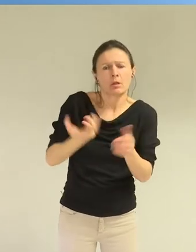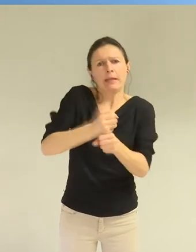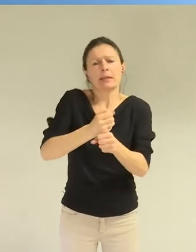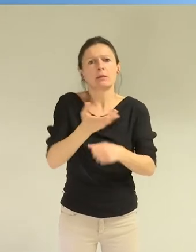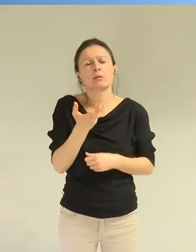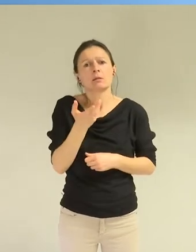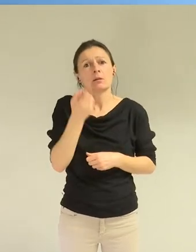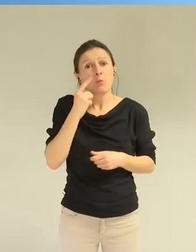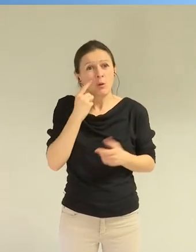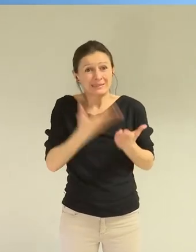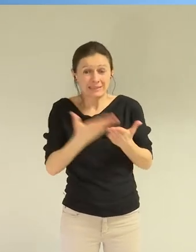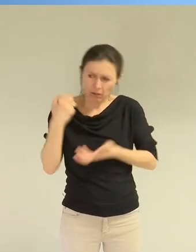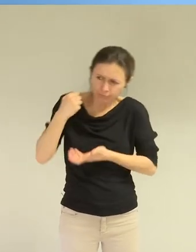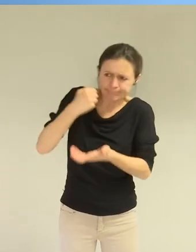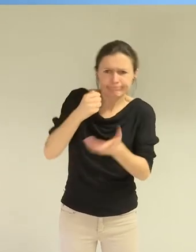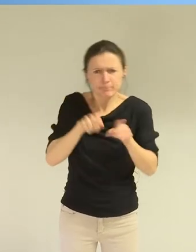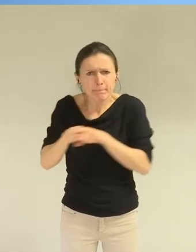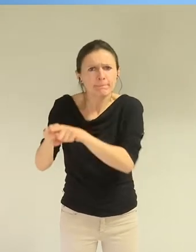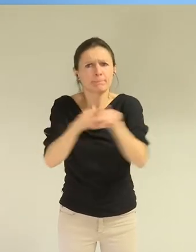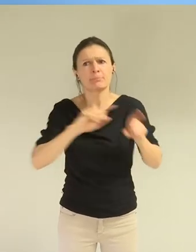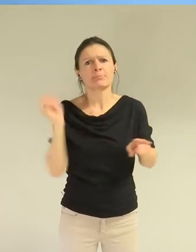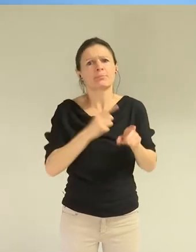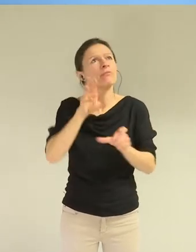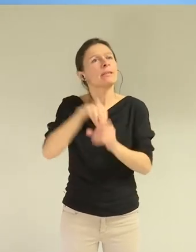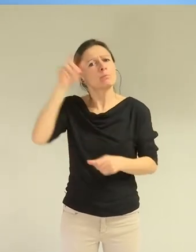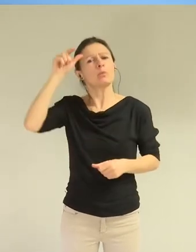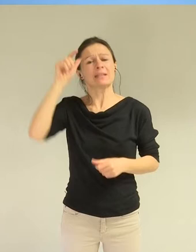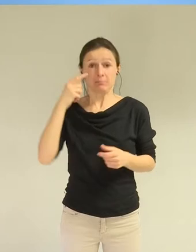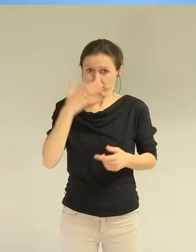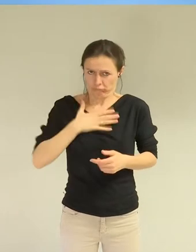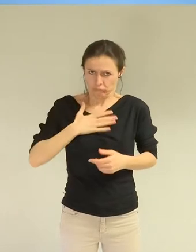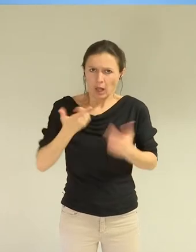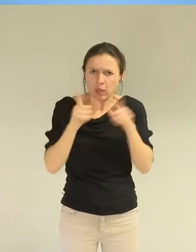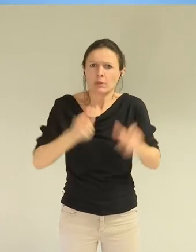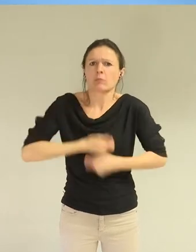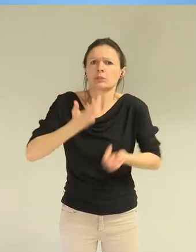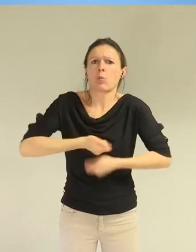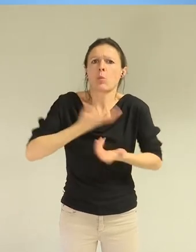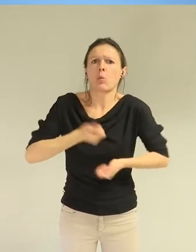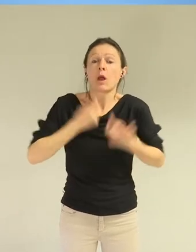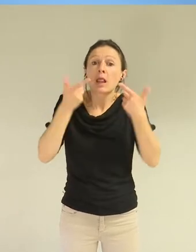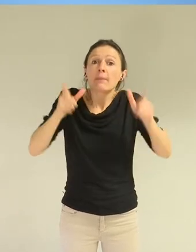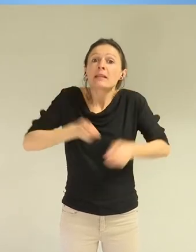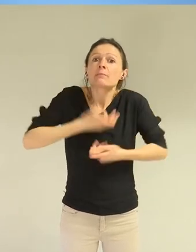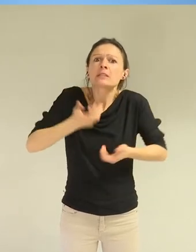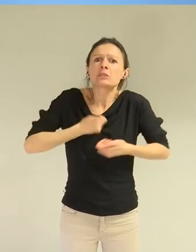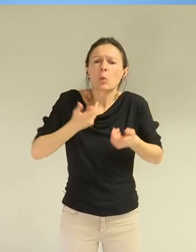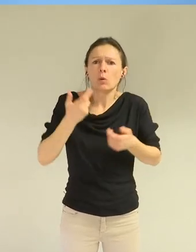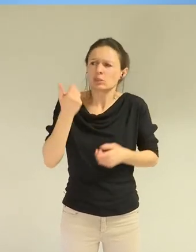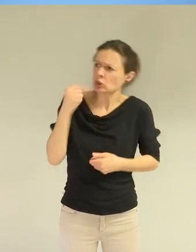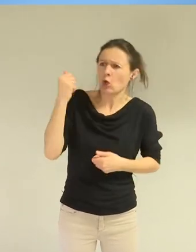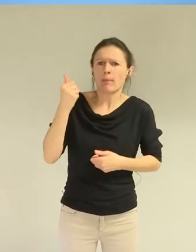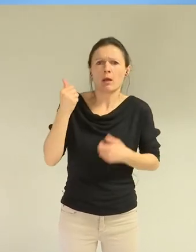de tous les républicains et je crois à la liberté d'expression rien que la liberté d'expression tout la liberté d'expression